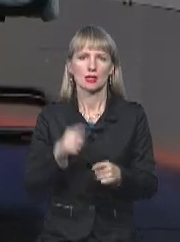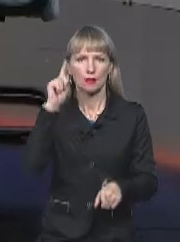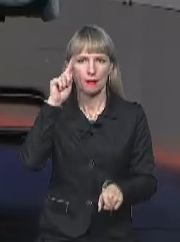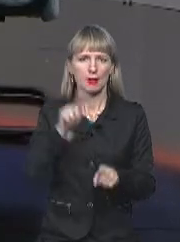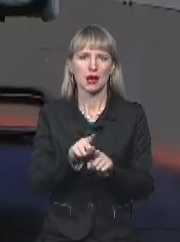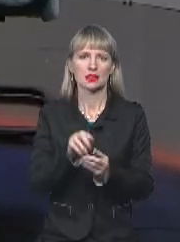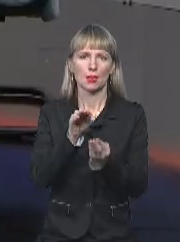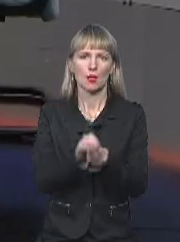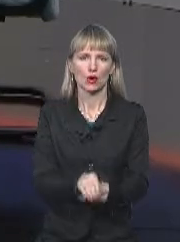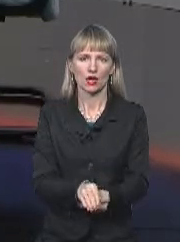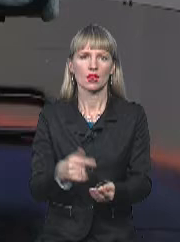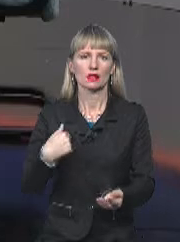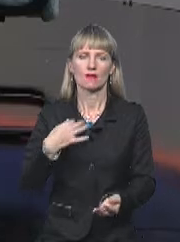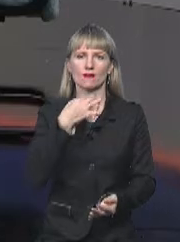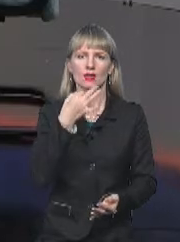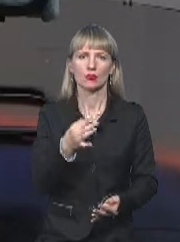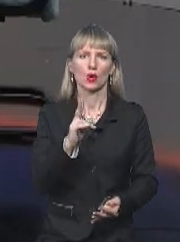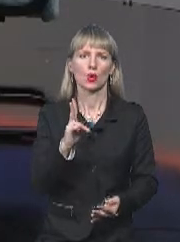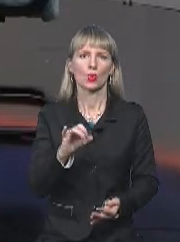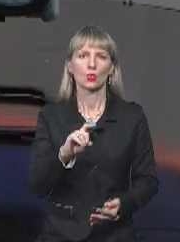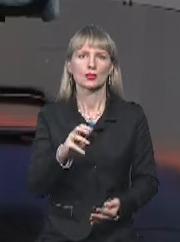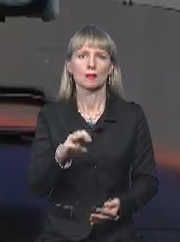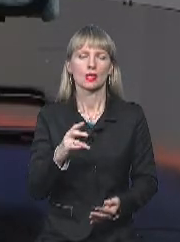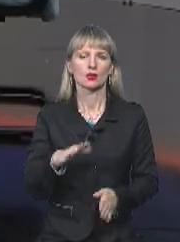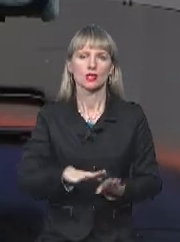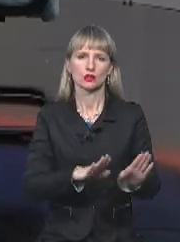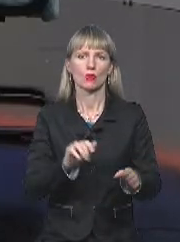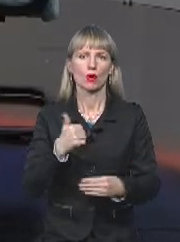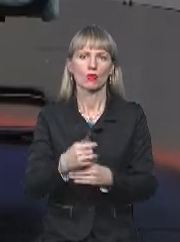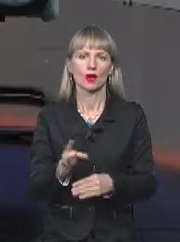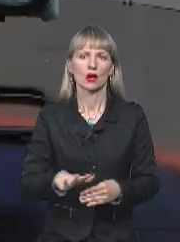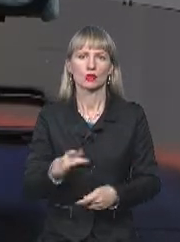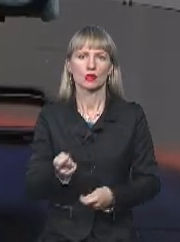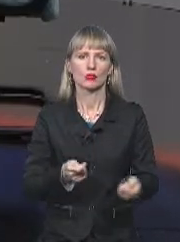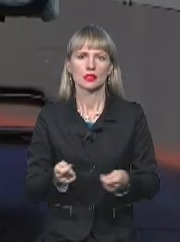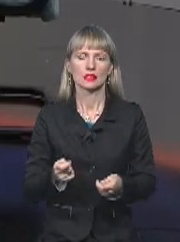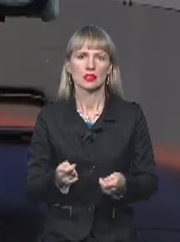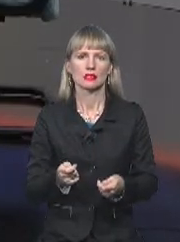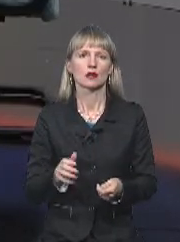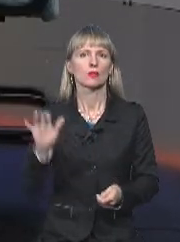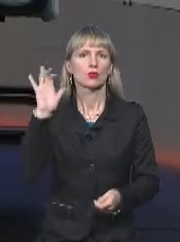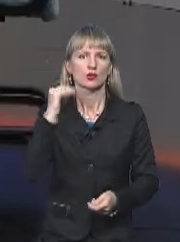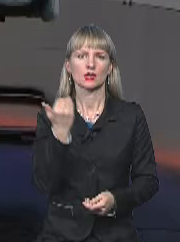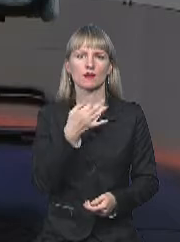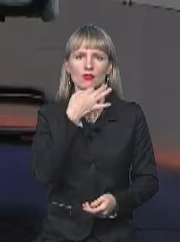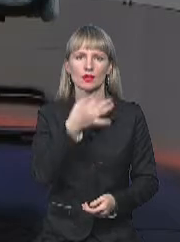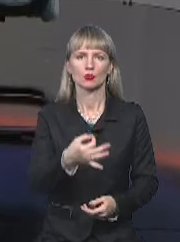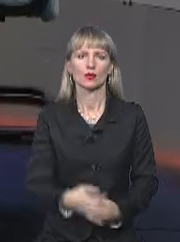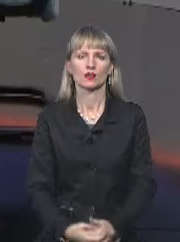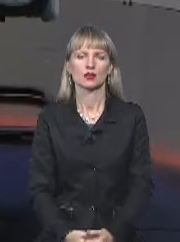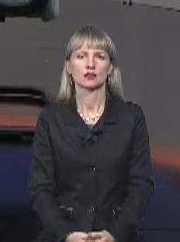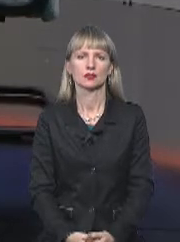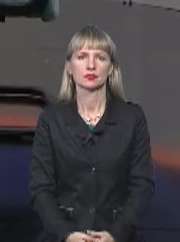могила. І нам відповів Володимир Кузьменко, заступник голови районної адміністрації. Давайте послухаємо його відповідь.